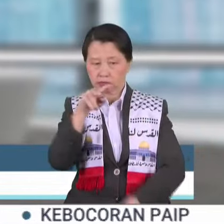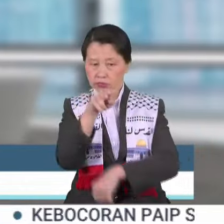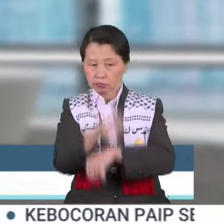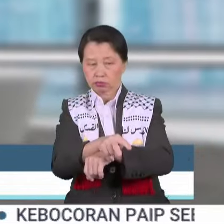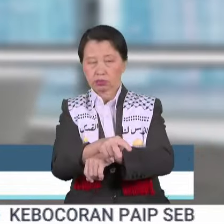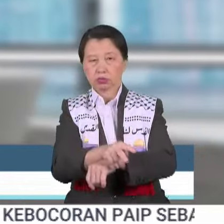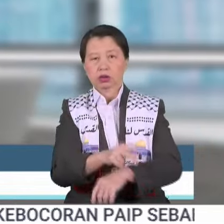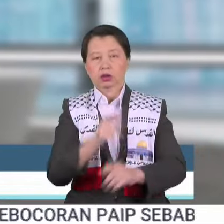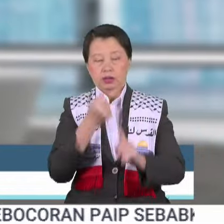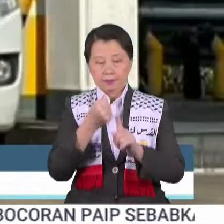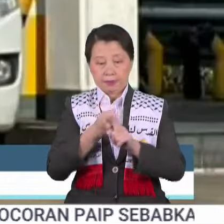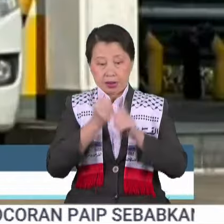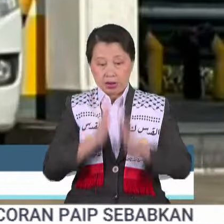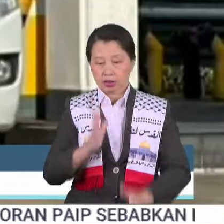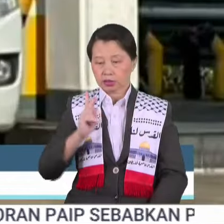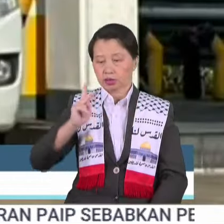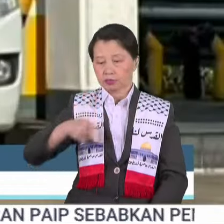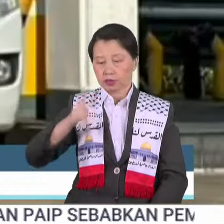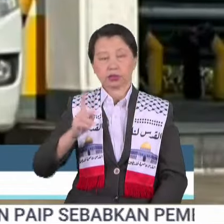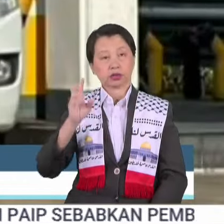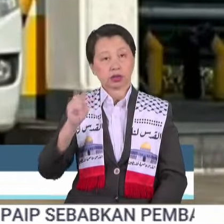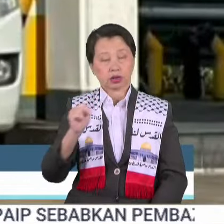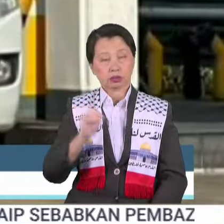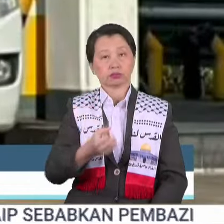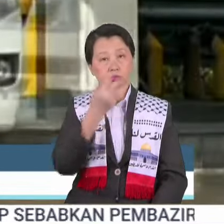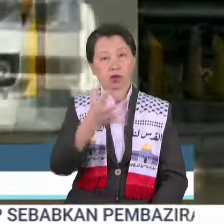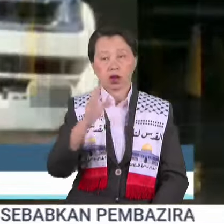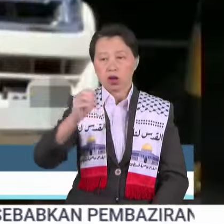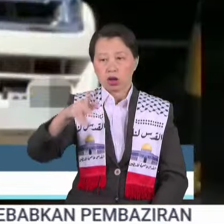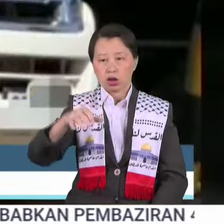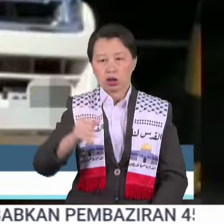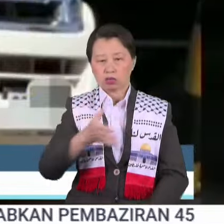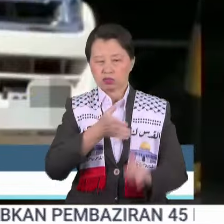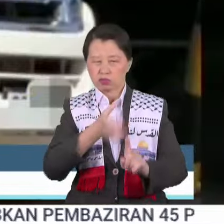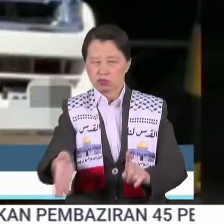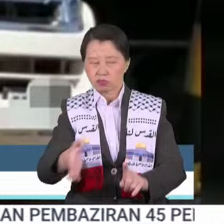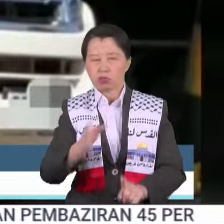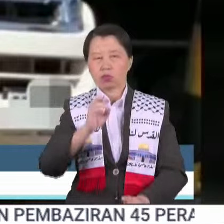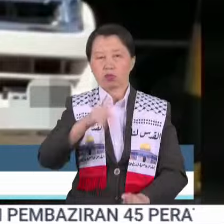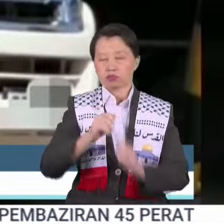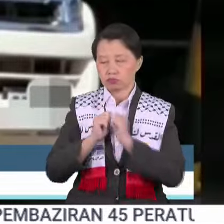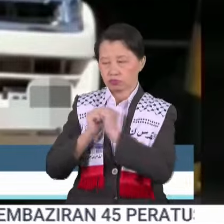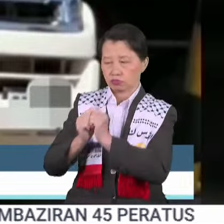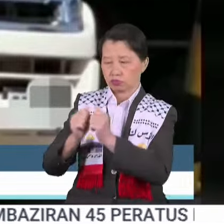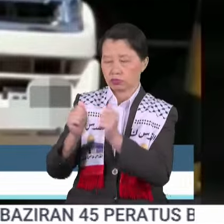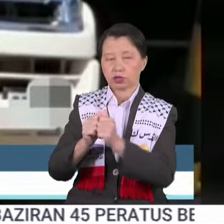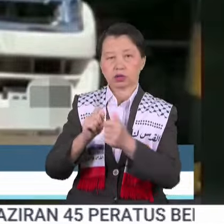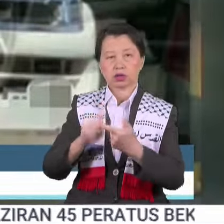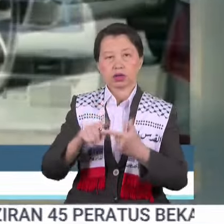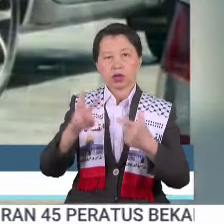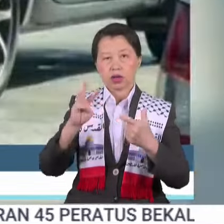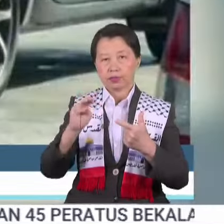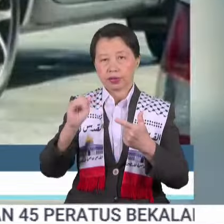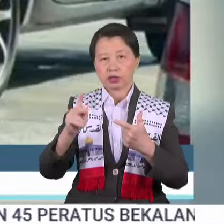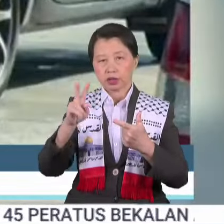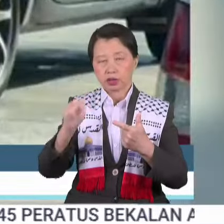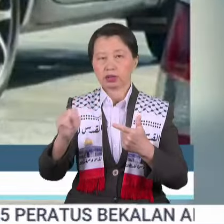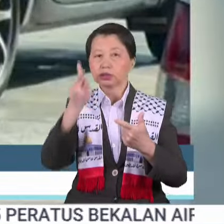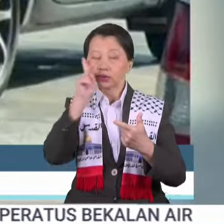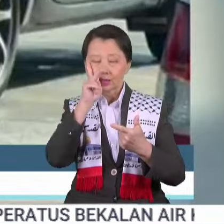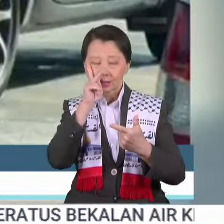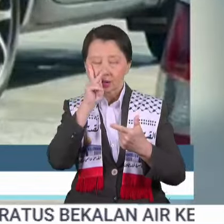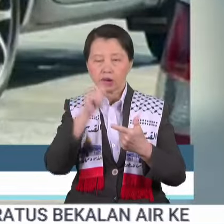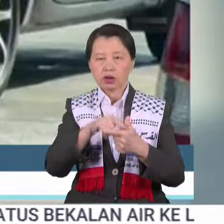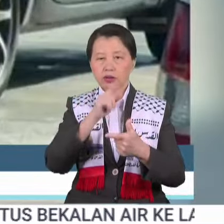Pengarah KPDN Kedah Muhammad Nizam Jamaluddin memaklumkan Ops Tiris, operasi bersepadu bersama Majlis Keselamatan Negara Negeri